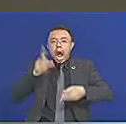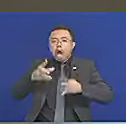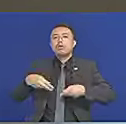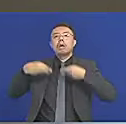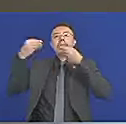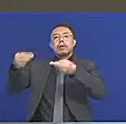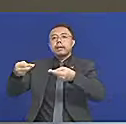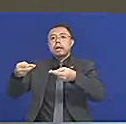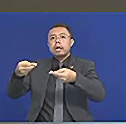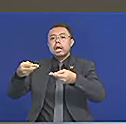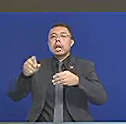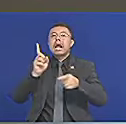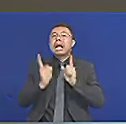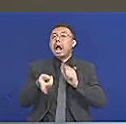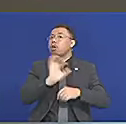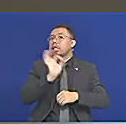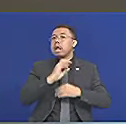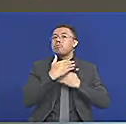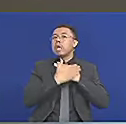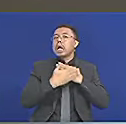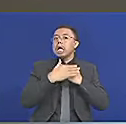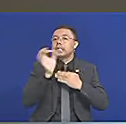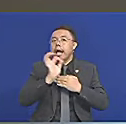berikan tanpa kasih sia-sia.